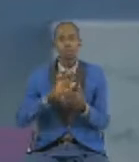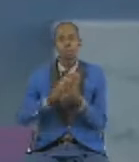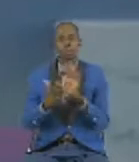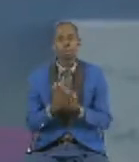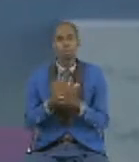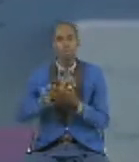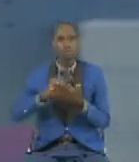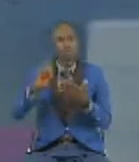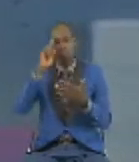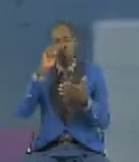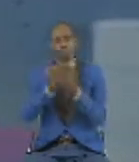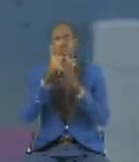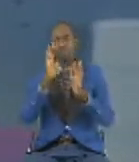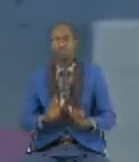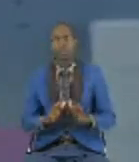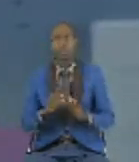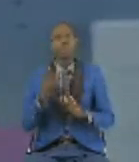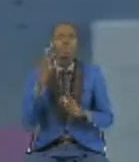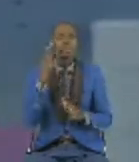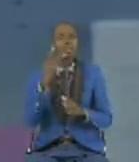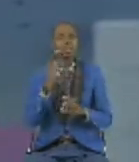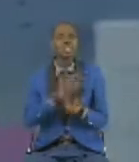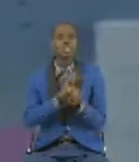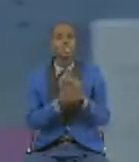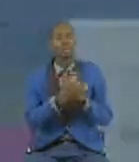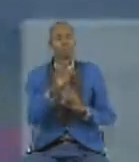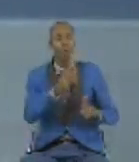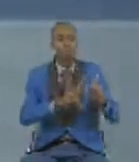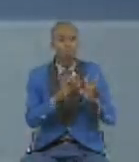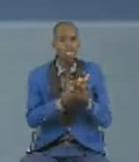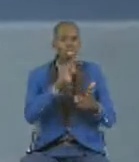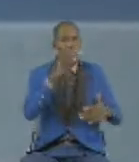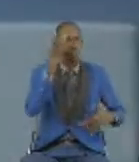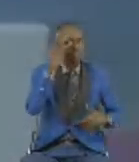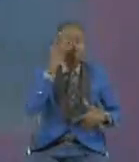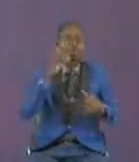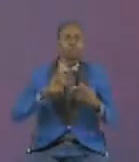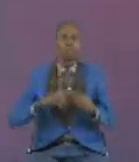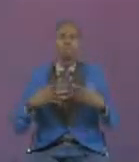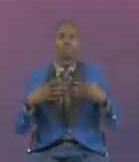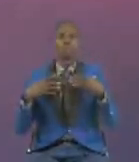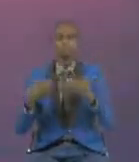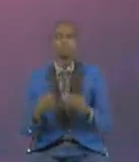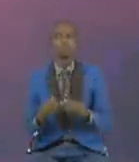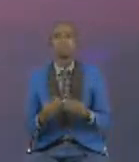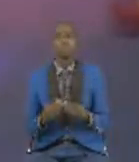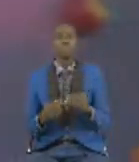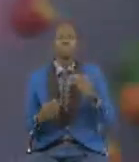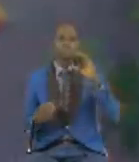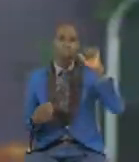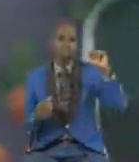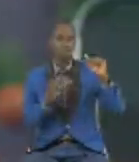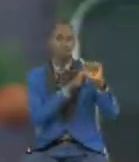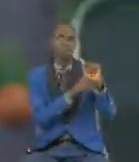transformation de ceux qui étaient malades, qui étaient bien portants. La transformation A pour l'autorité, C pour la